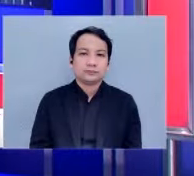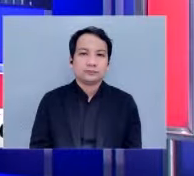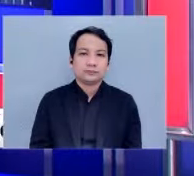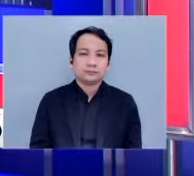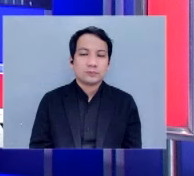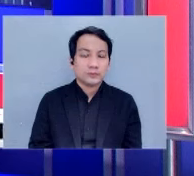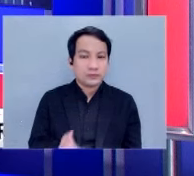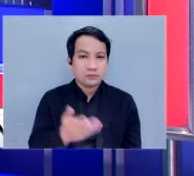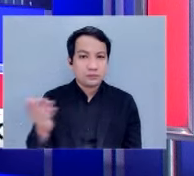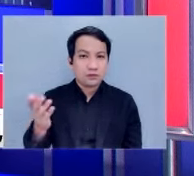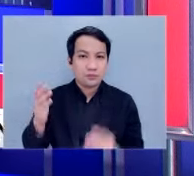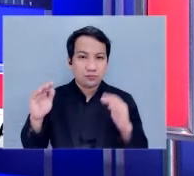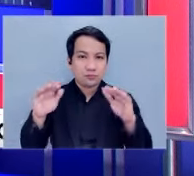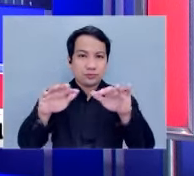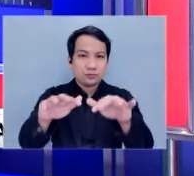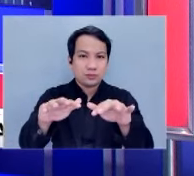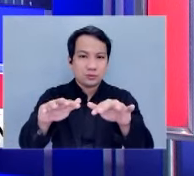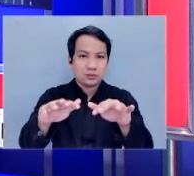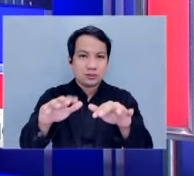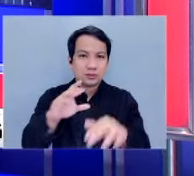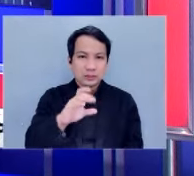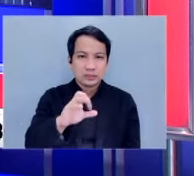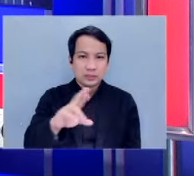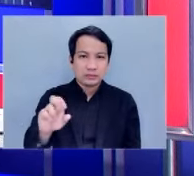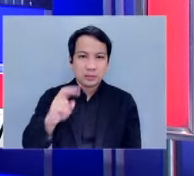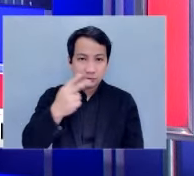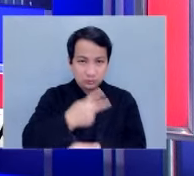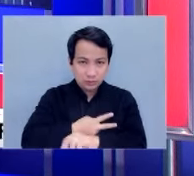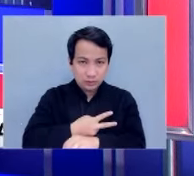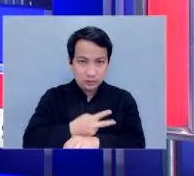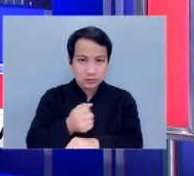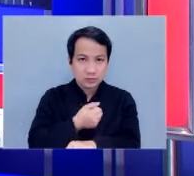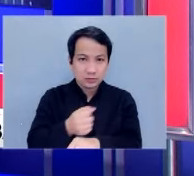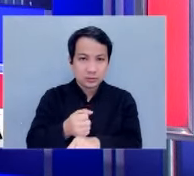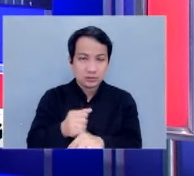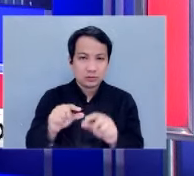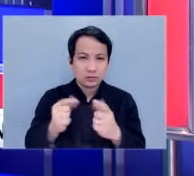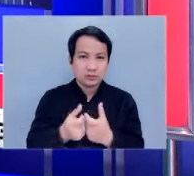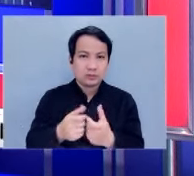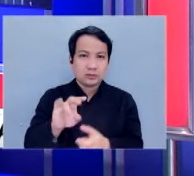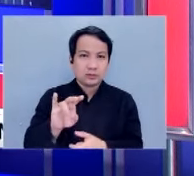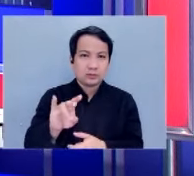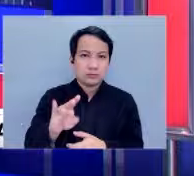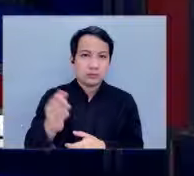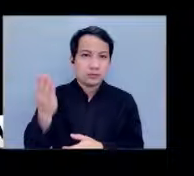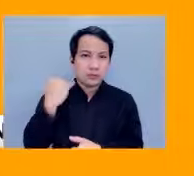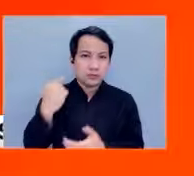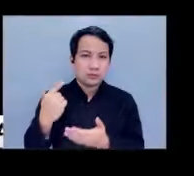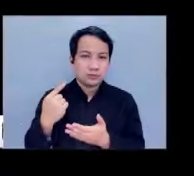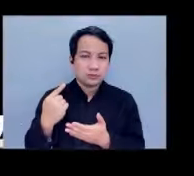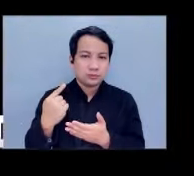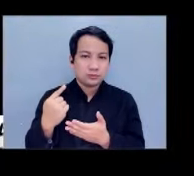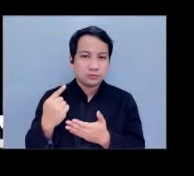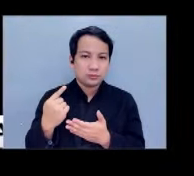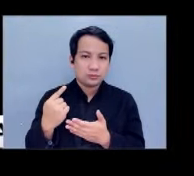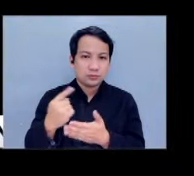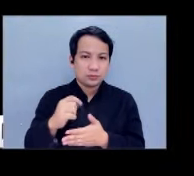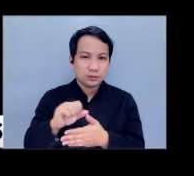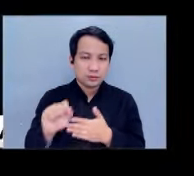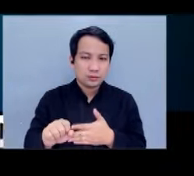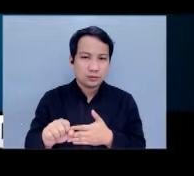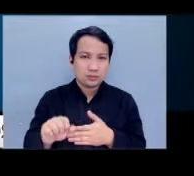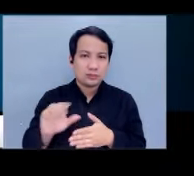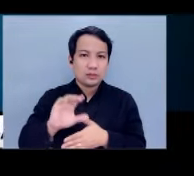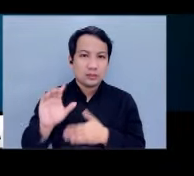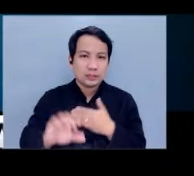Dinumog po ng mga carrot ang two-day concert ng K-pop boy group na Seventeen nitong weekend. Sa kabila ng sold-out concert ng